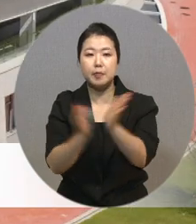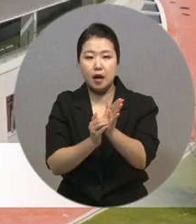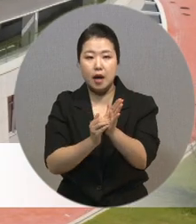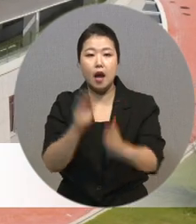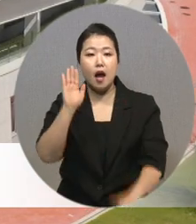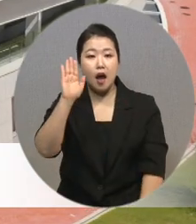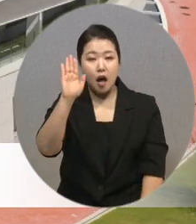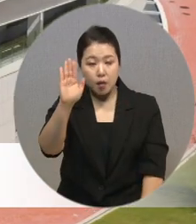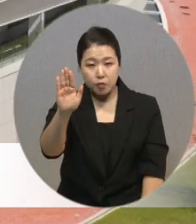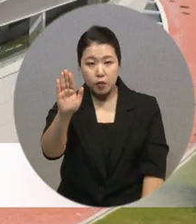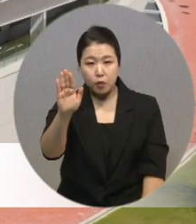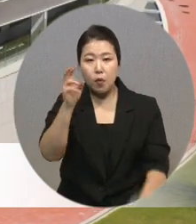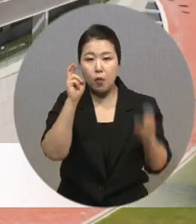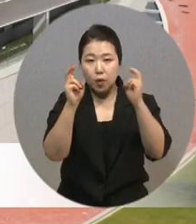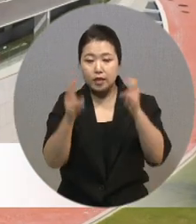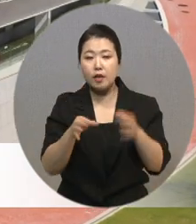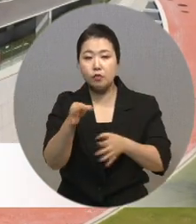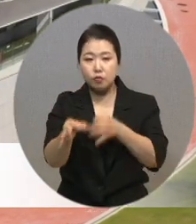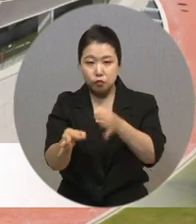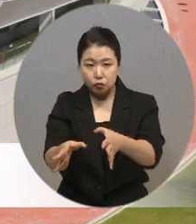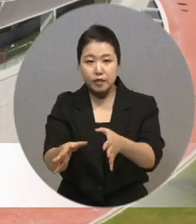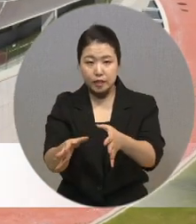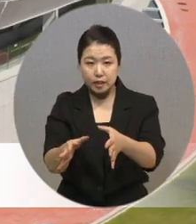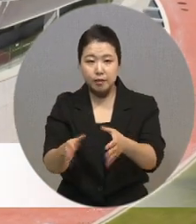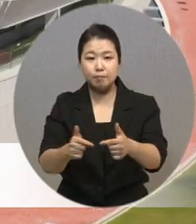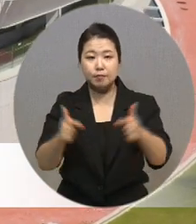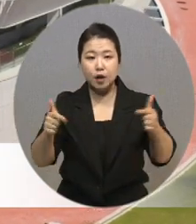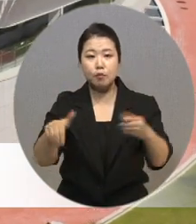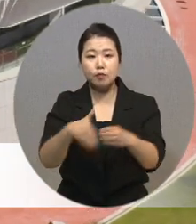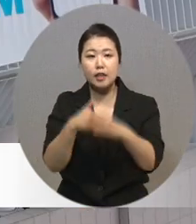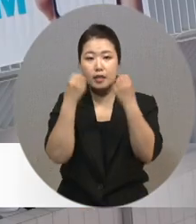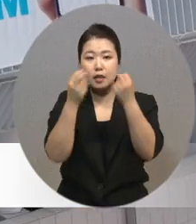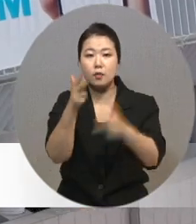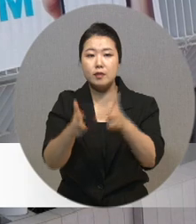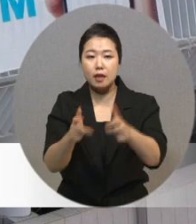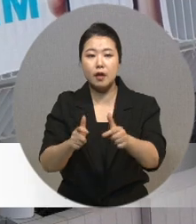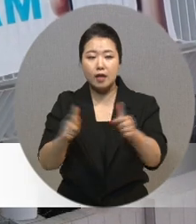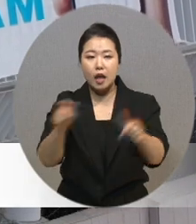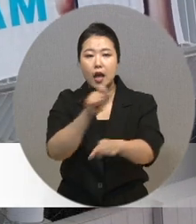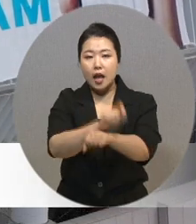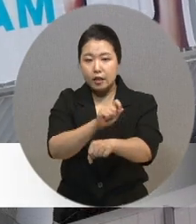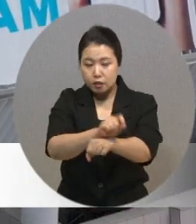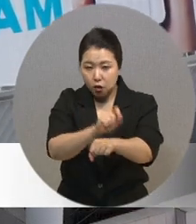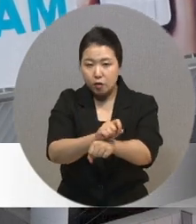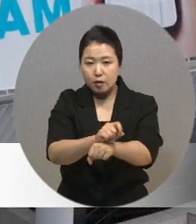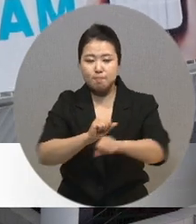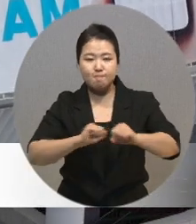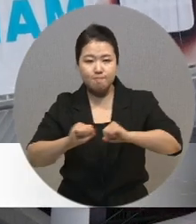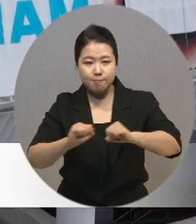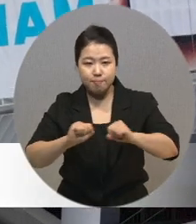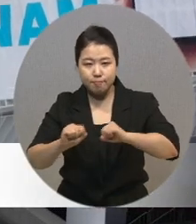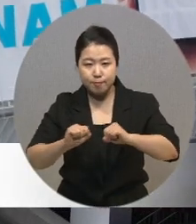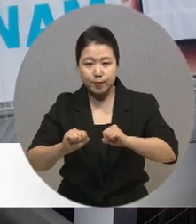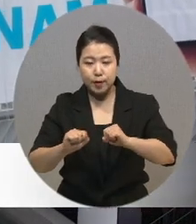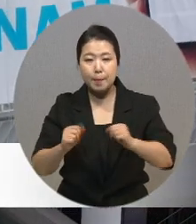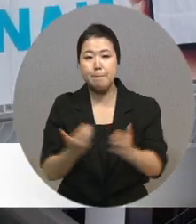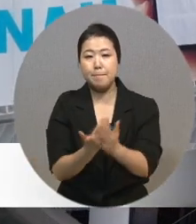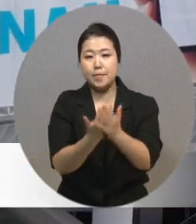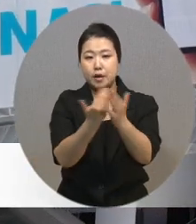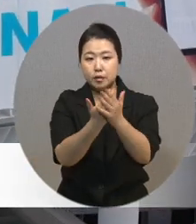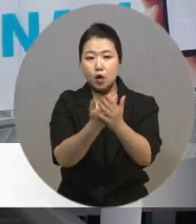앞으로도 늘어나는 기업 투자 위치 문화 신 사업 확대 등 행정 수요를 발빠르게 대처해